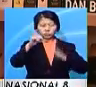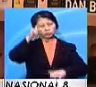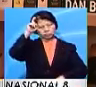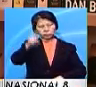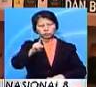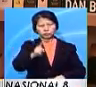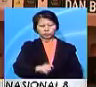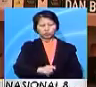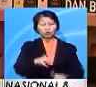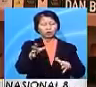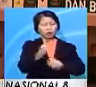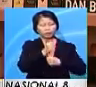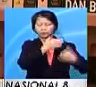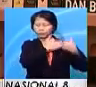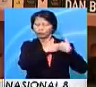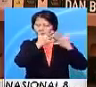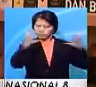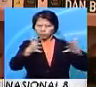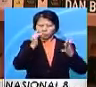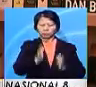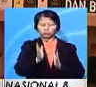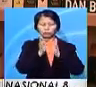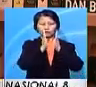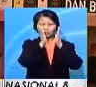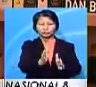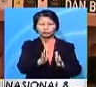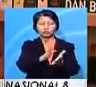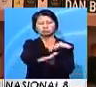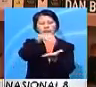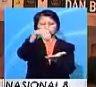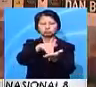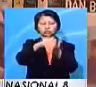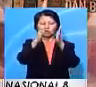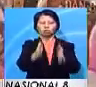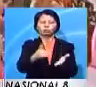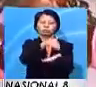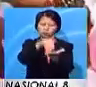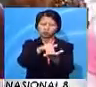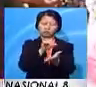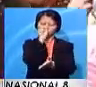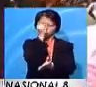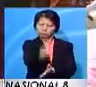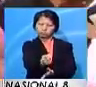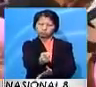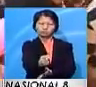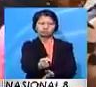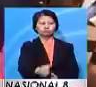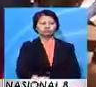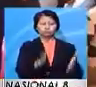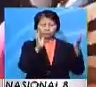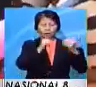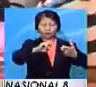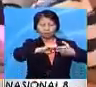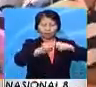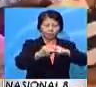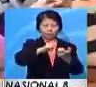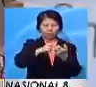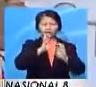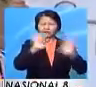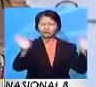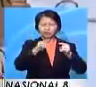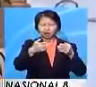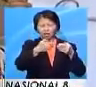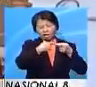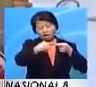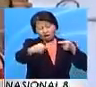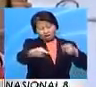dikatakan peranan yang lebih besar dalam menjadi perantara sebenarnya. Semoga konflik yang dijangka tidak berpenghujung